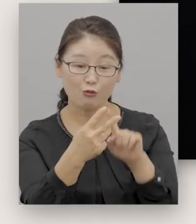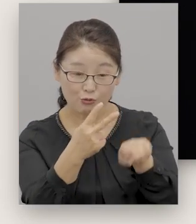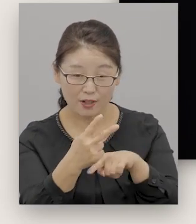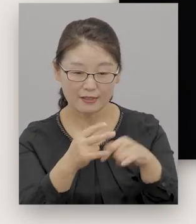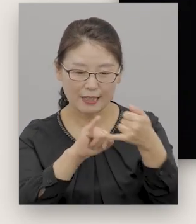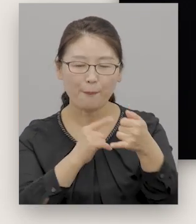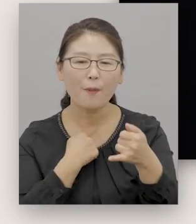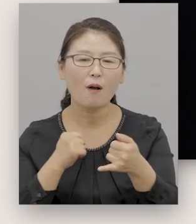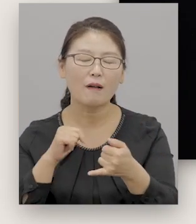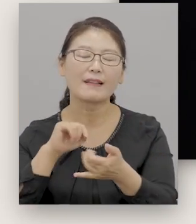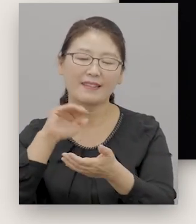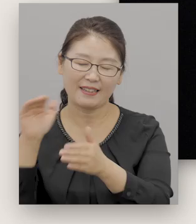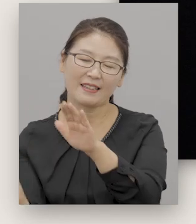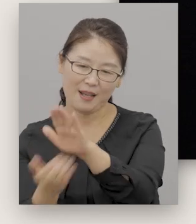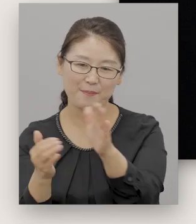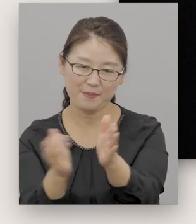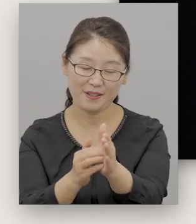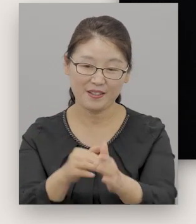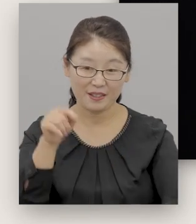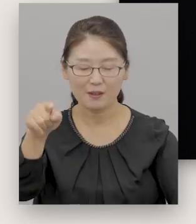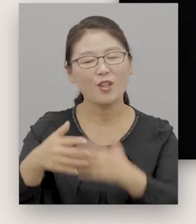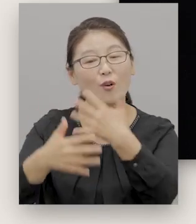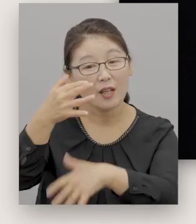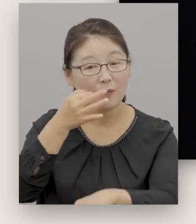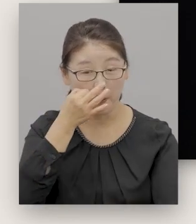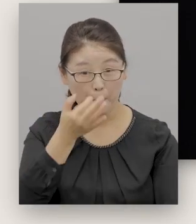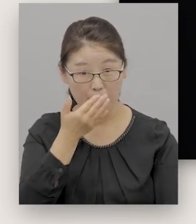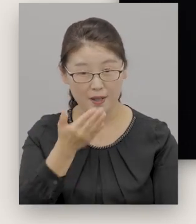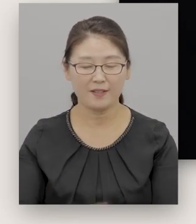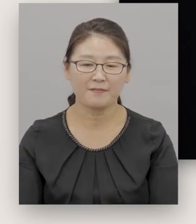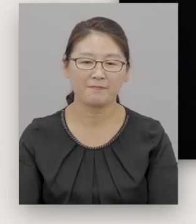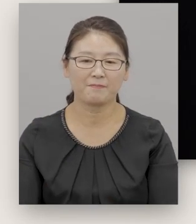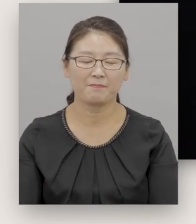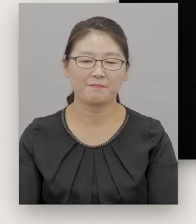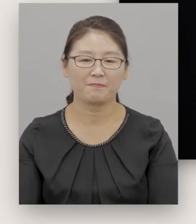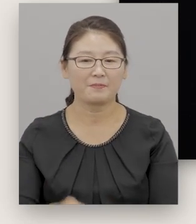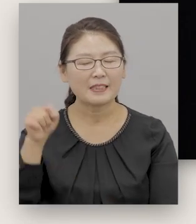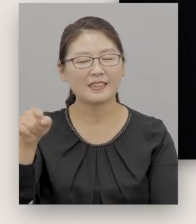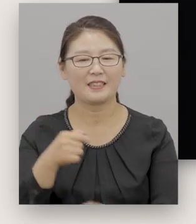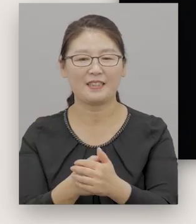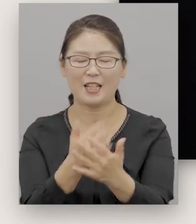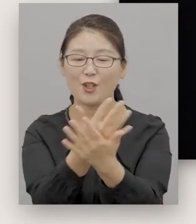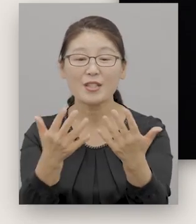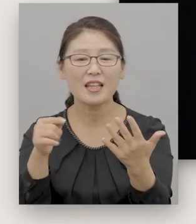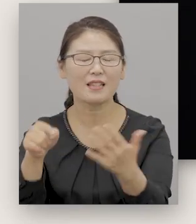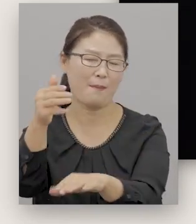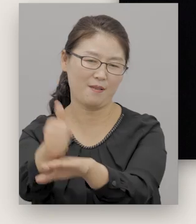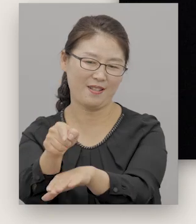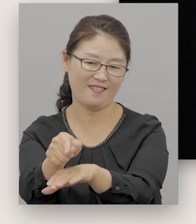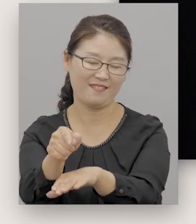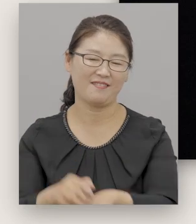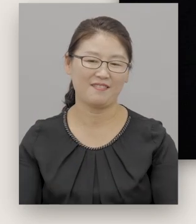그곳에 이제 연구 설치되어 있기 때문에 여기서는 이제 영상으로만 만나보실 수 있습니다. 이게 이제 전시의